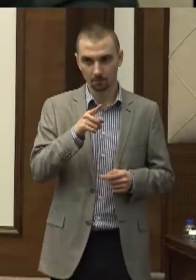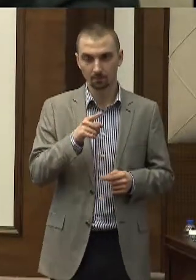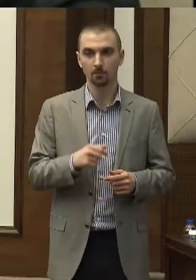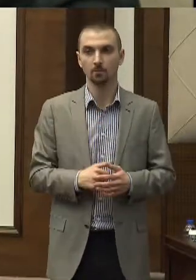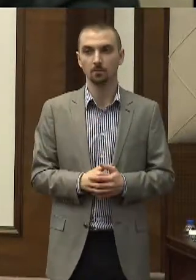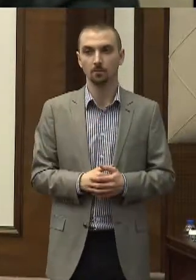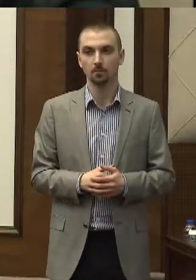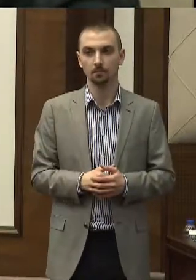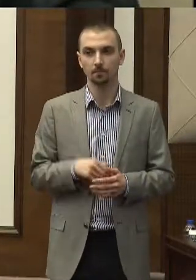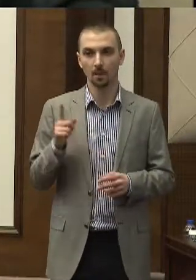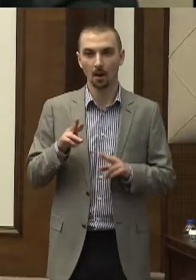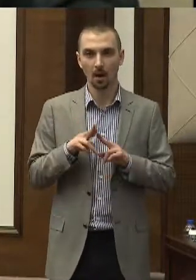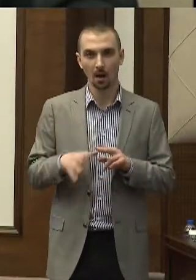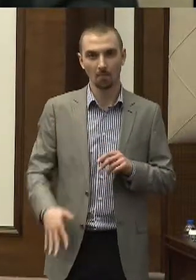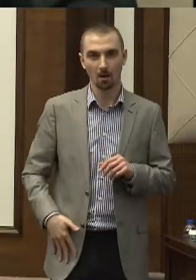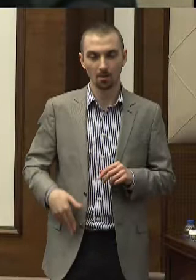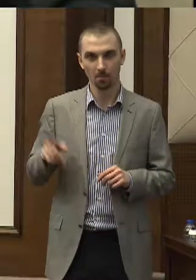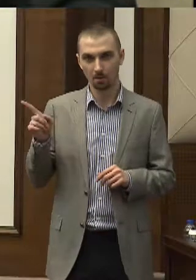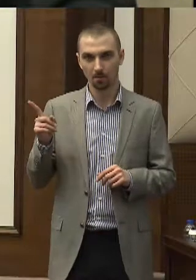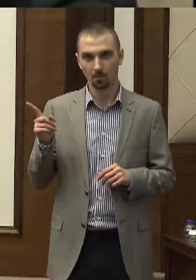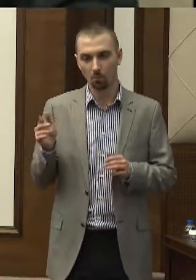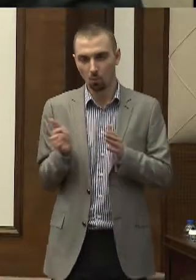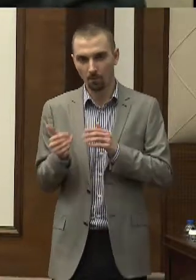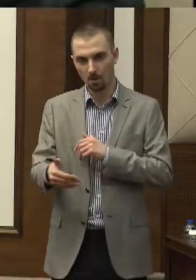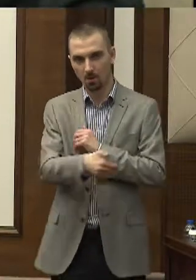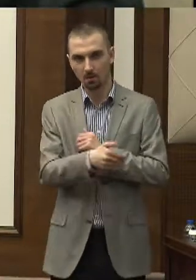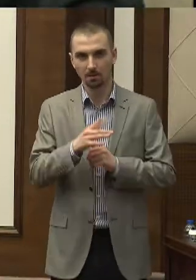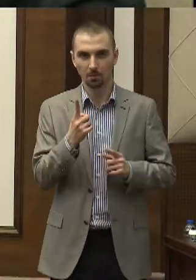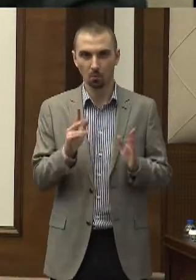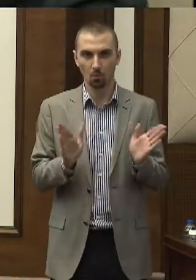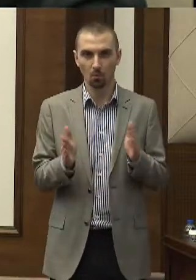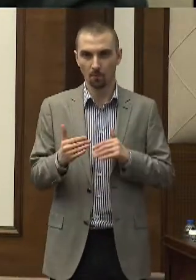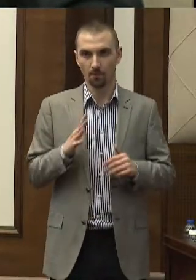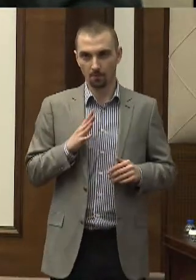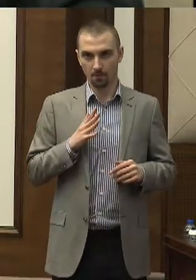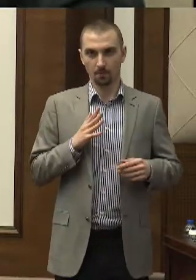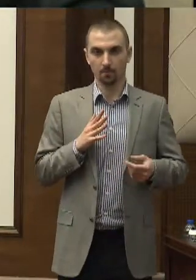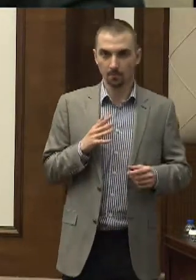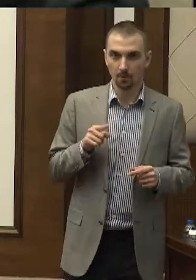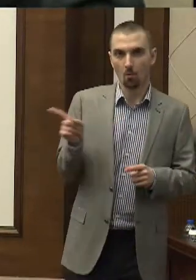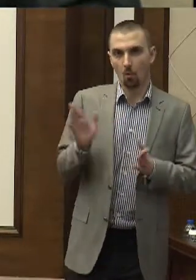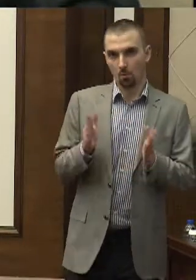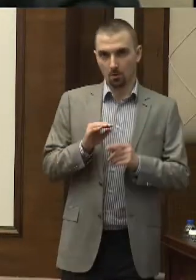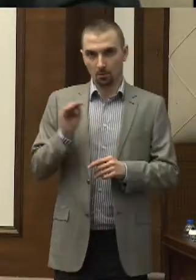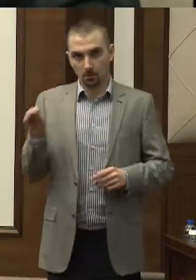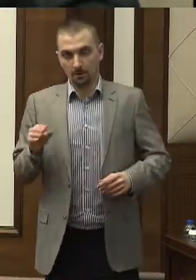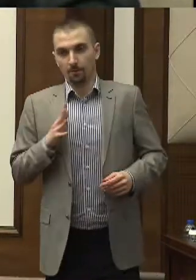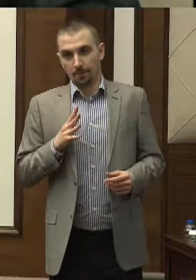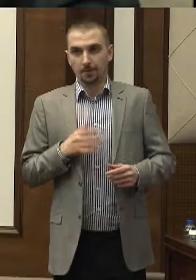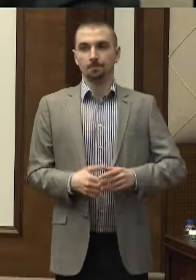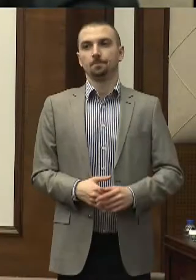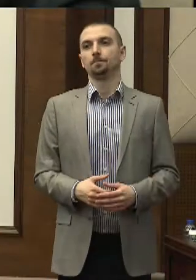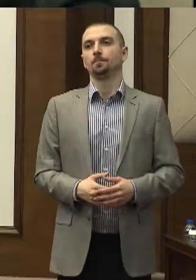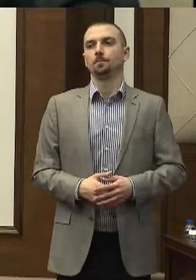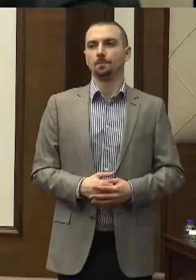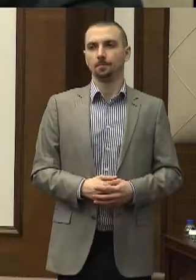Kızılay'ın. Bir de kaymakamlığın arkasında, büfenin arkasında küçük bir yer vardı. Orası hazineye aitti, millemle aitti. Oranın da tahsisini aldılar zannedersem.